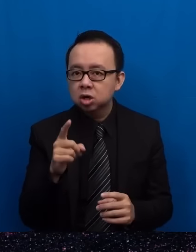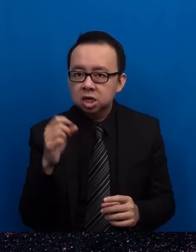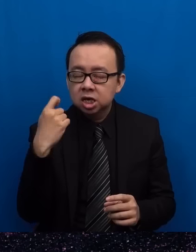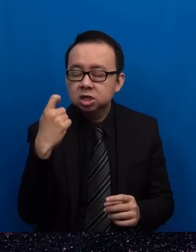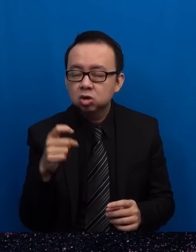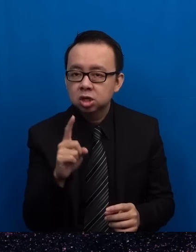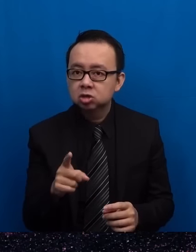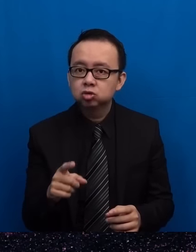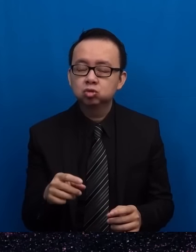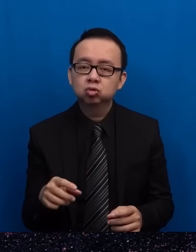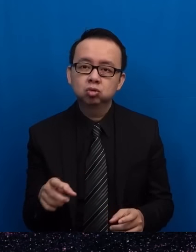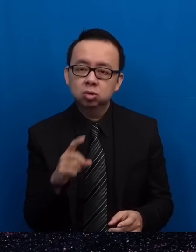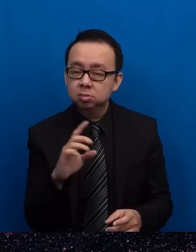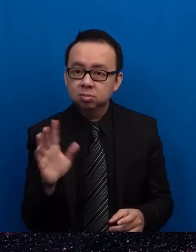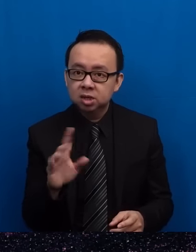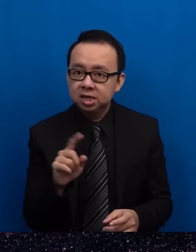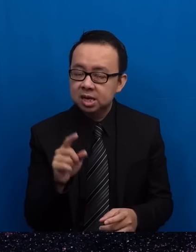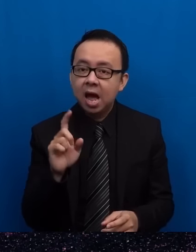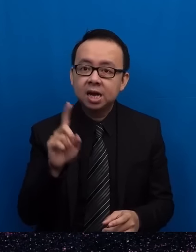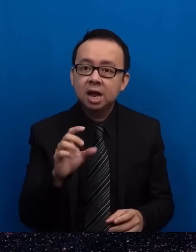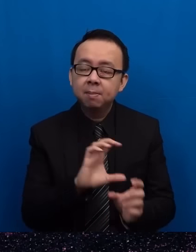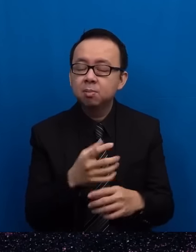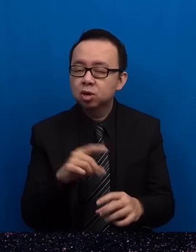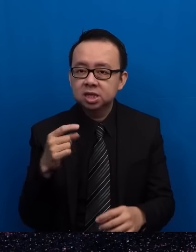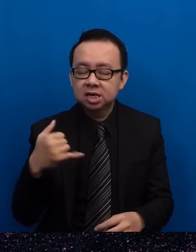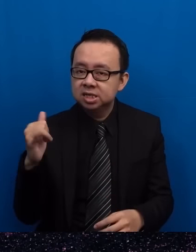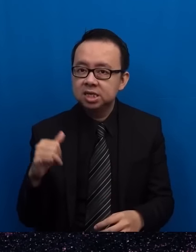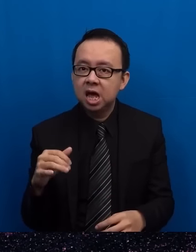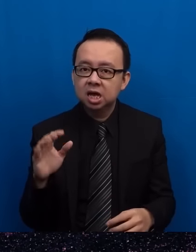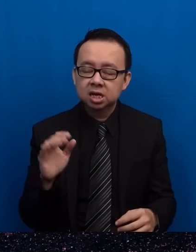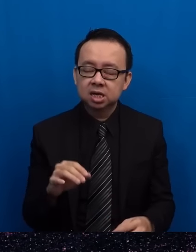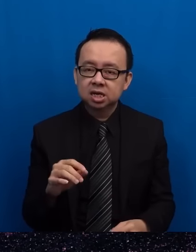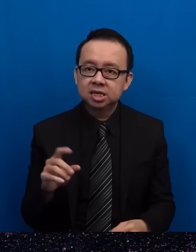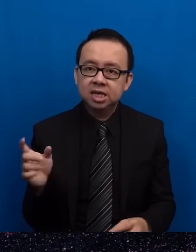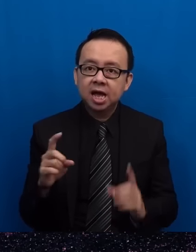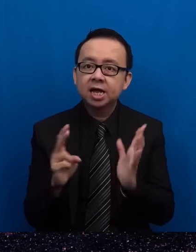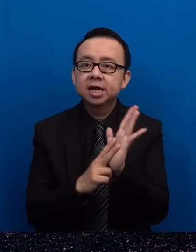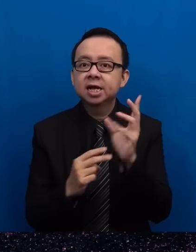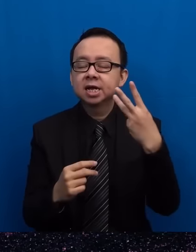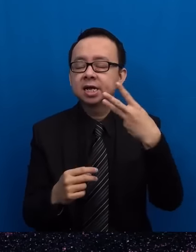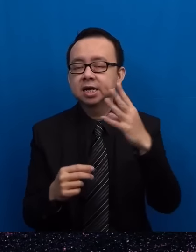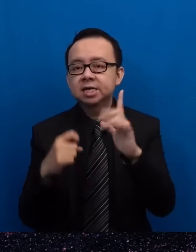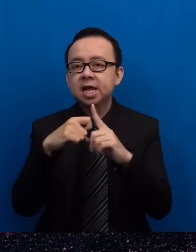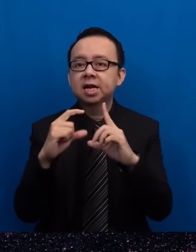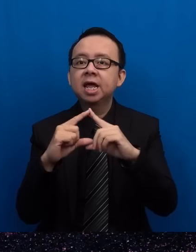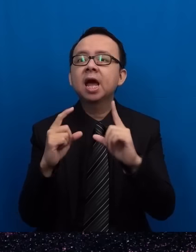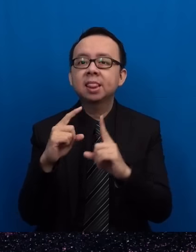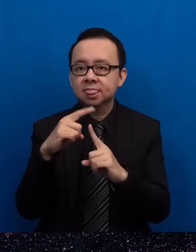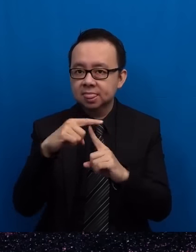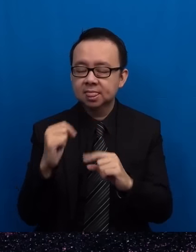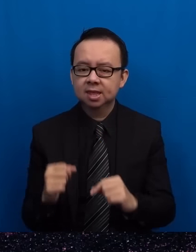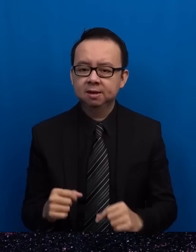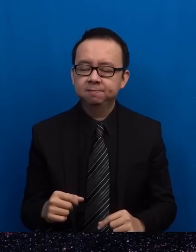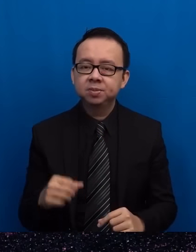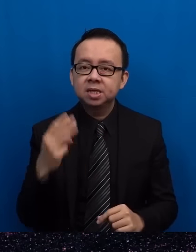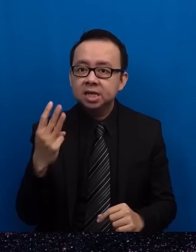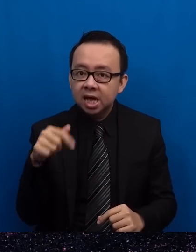nggak tahu malu di situ. The 3 acts of praying ini ketiga-tiganya termasuk di dalam